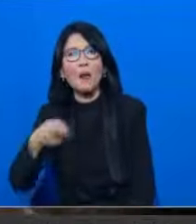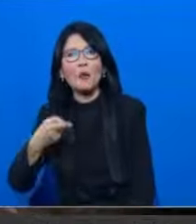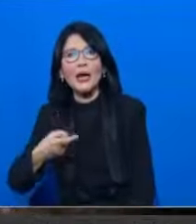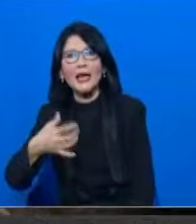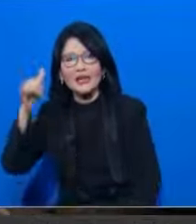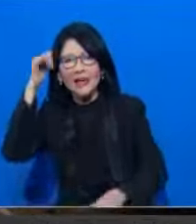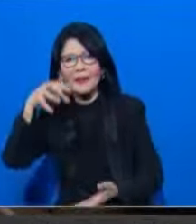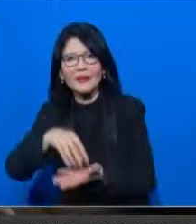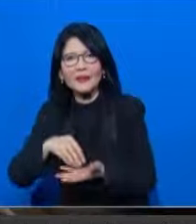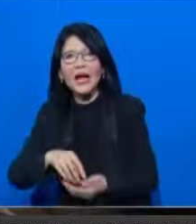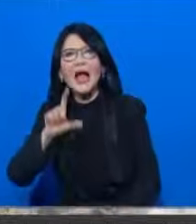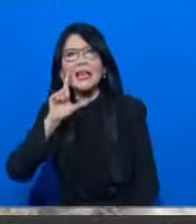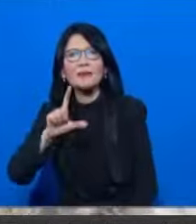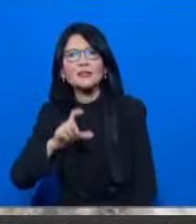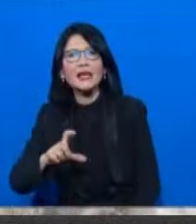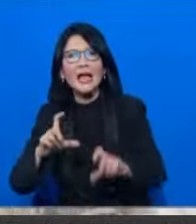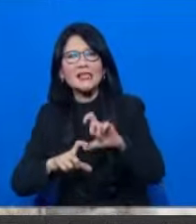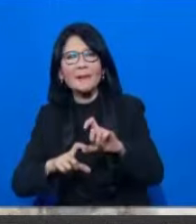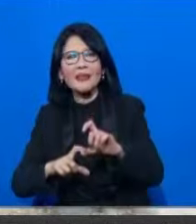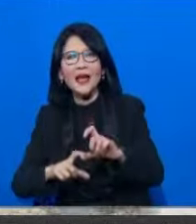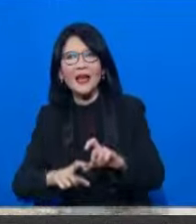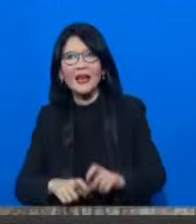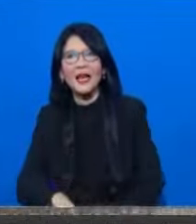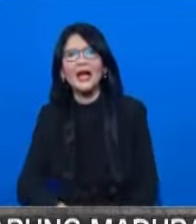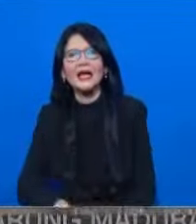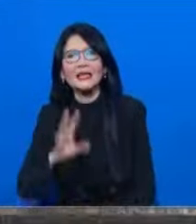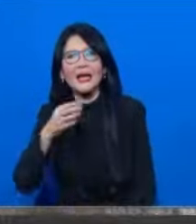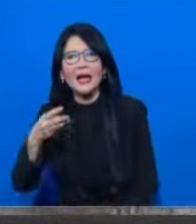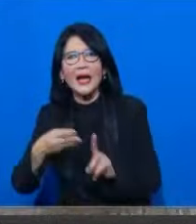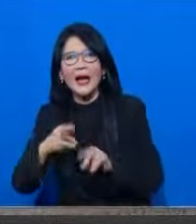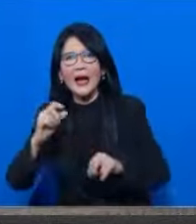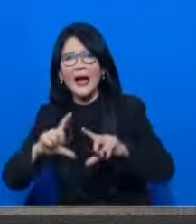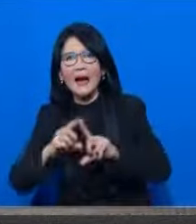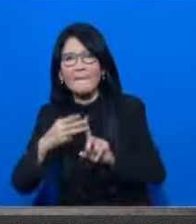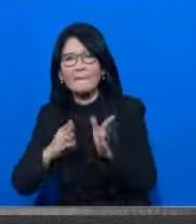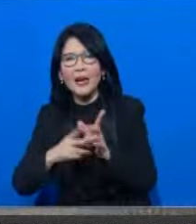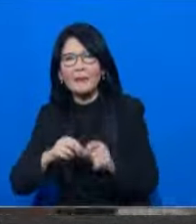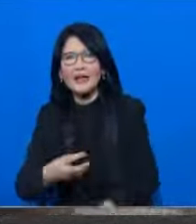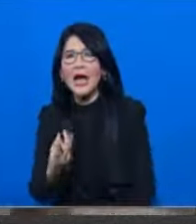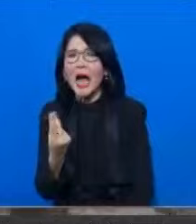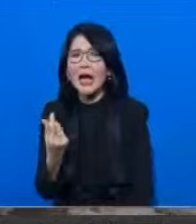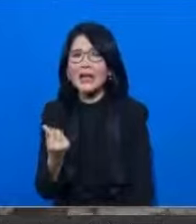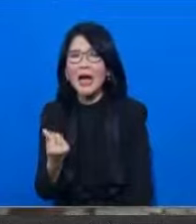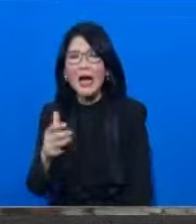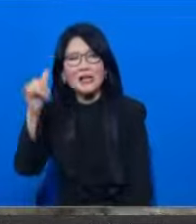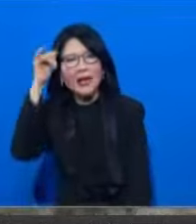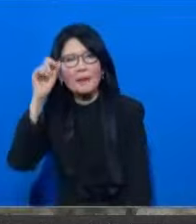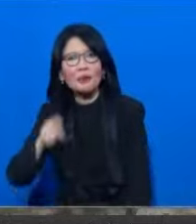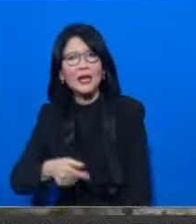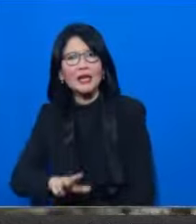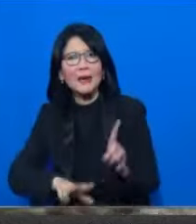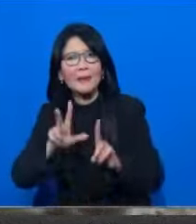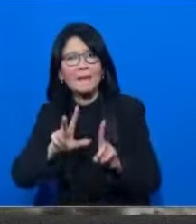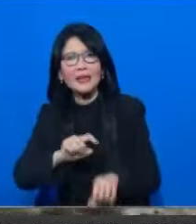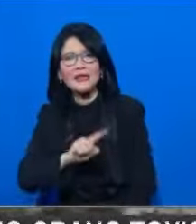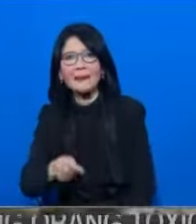lokal, limosin, simental, brangus, hingga jenis brahman. Harga sapi-sapi ini berkisar mulai 18 juta